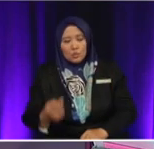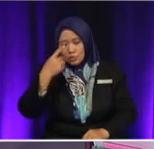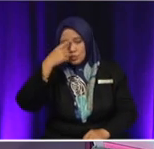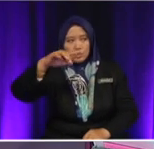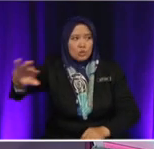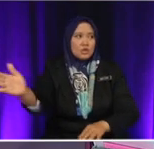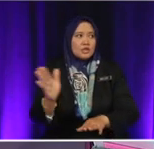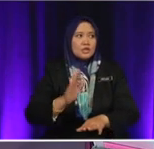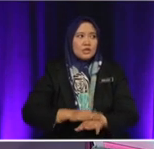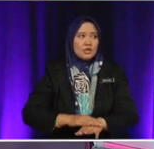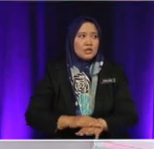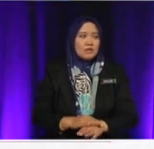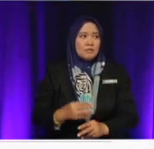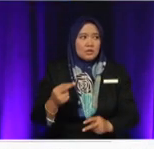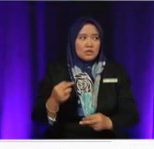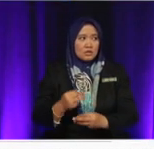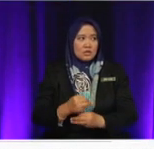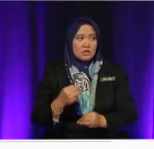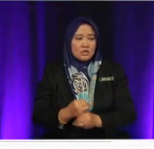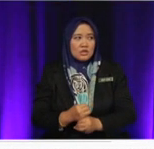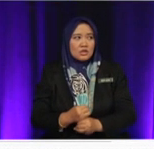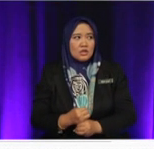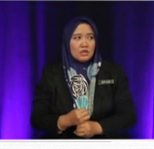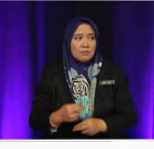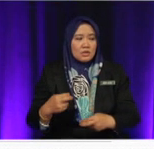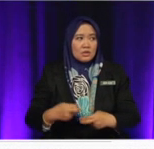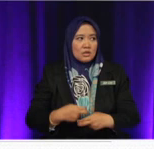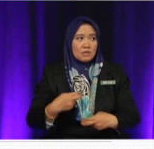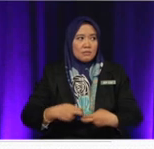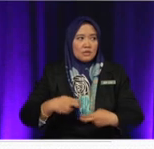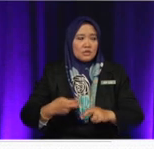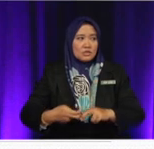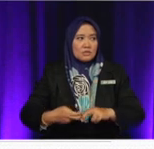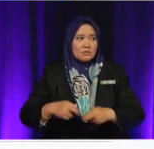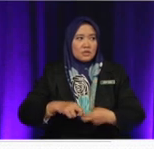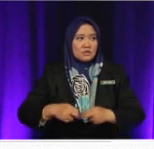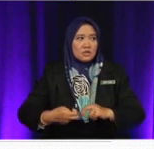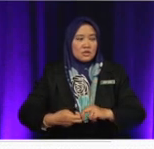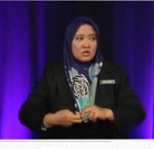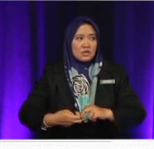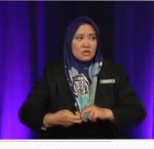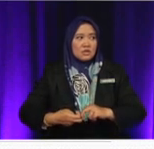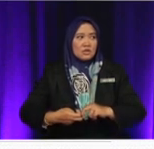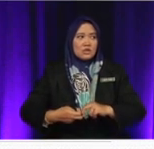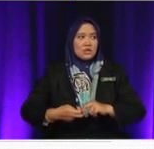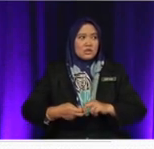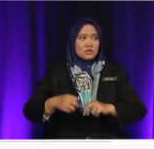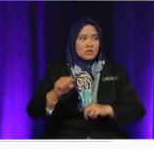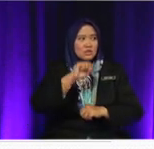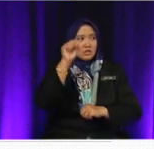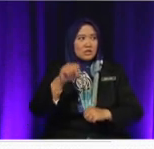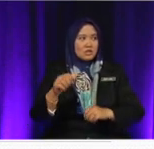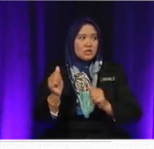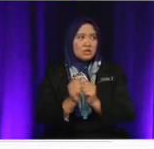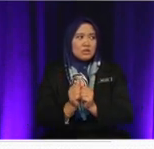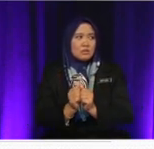perbincangan orang bawahan, bersikap terbuka dengan pekerja dan aduan pelanggan, kemudian fikir cara penyelesaian untuk tingkatkan kualiti jualan